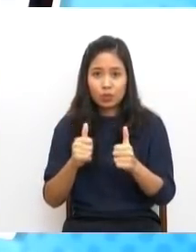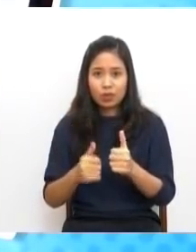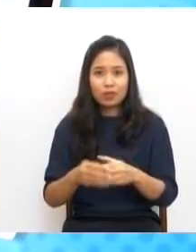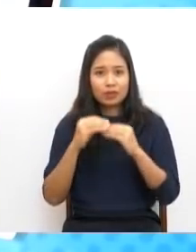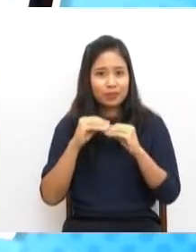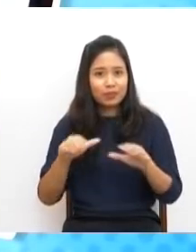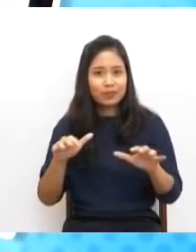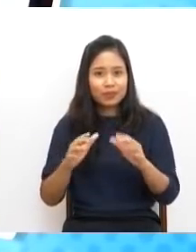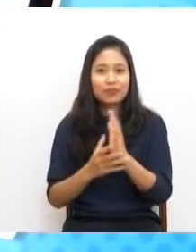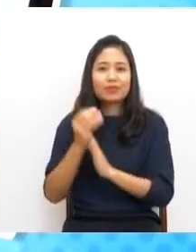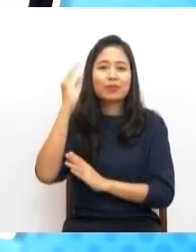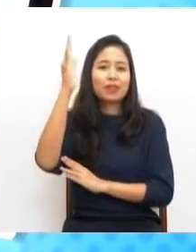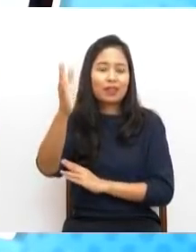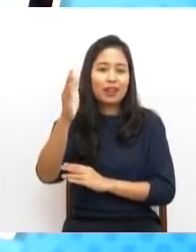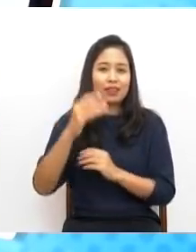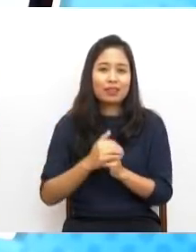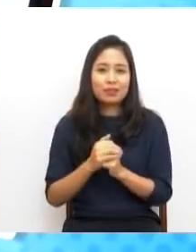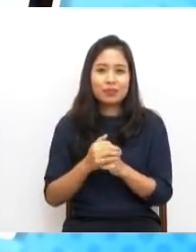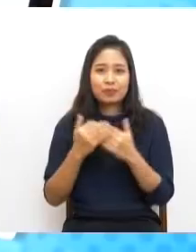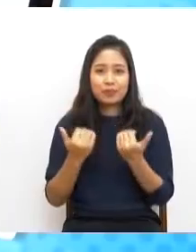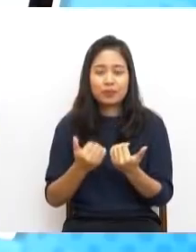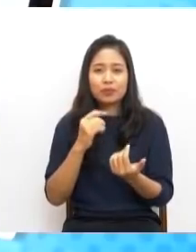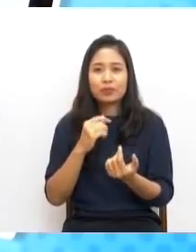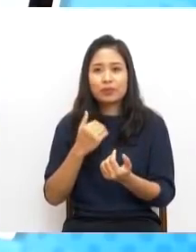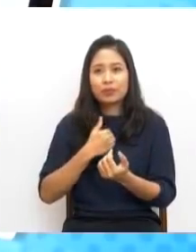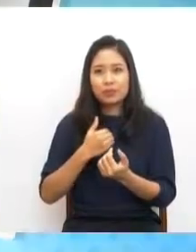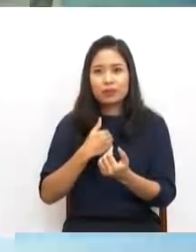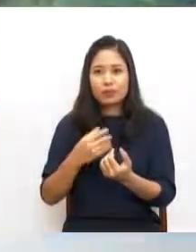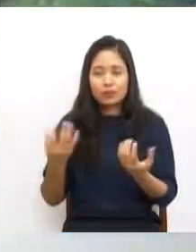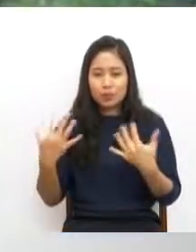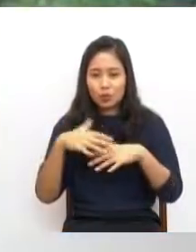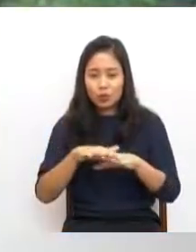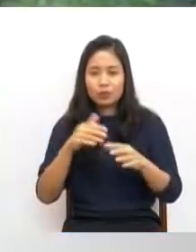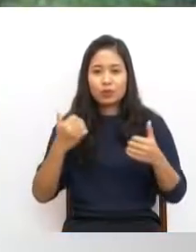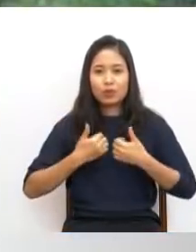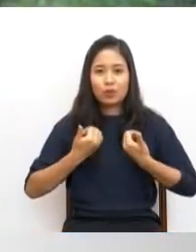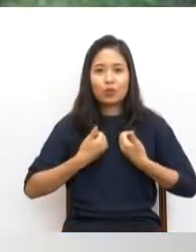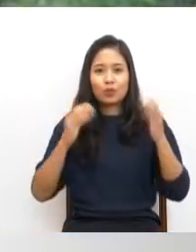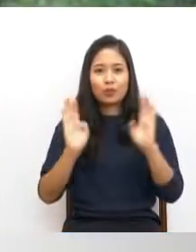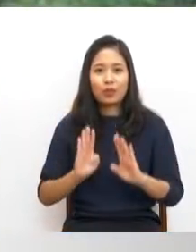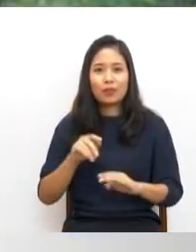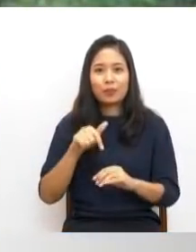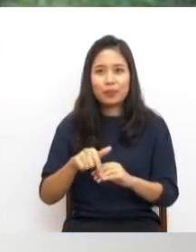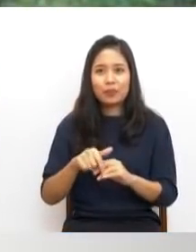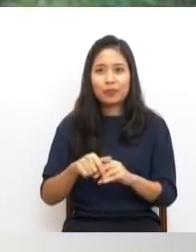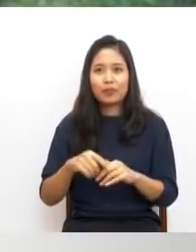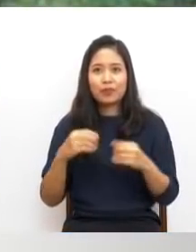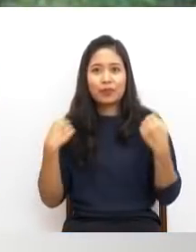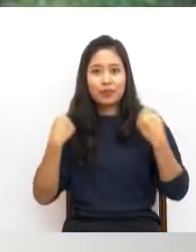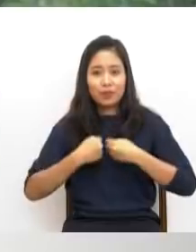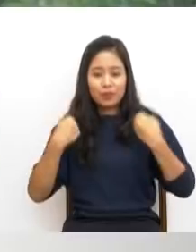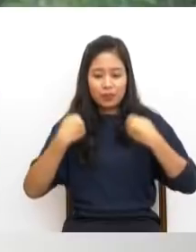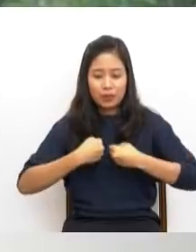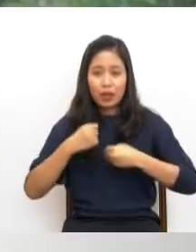กันในสัปดาห์หน้าเน้นย้ำกันอีกครั้งสำหรับกติกาการร่วมสนุกกับกิจกรรมผู้เช้าข่าวสปทของเราอยากได้เสื้อโปโลสีเขียวสวยๆแบ